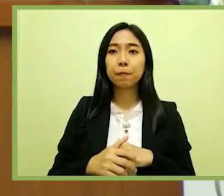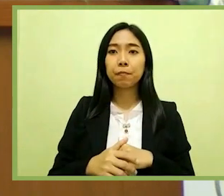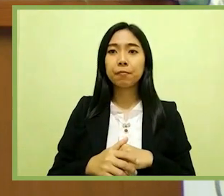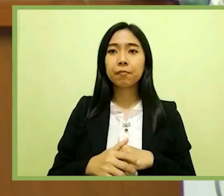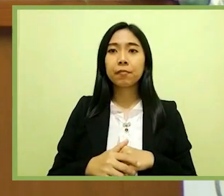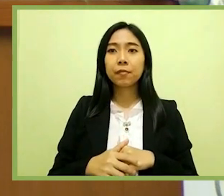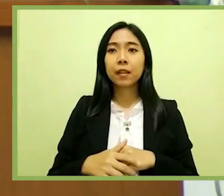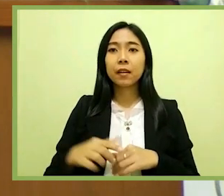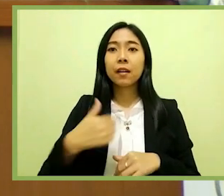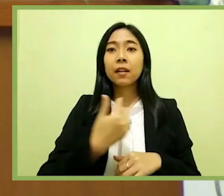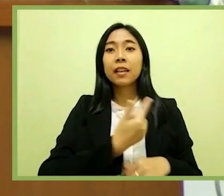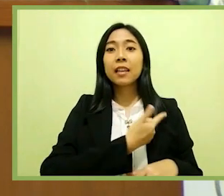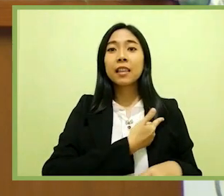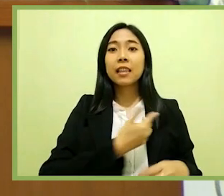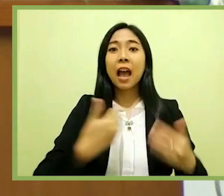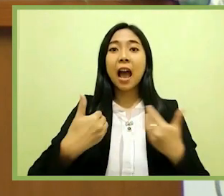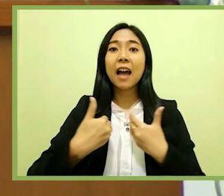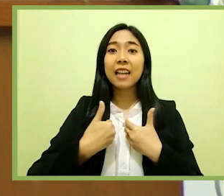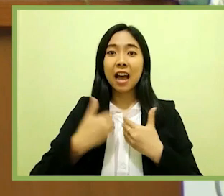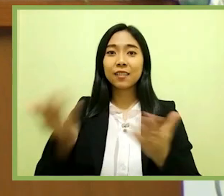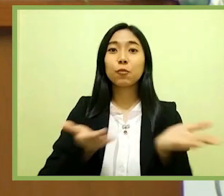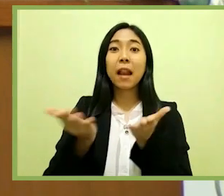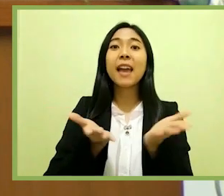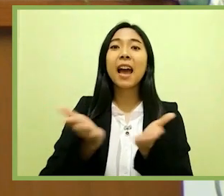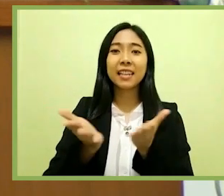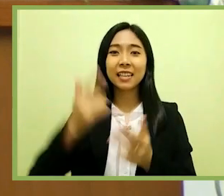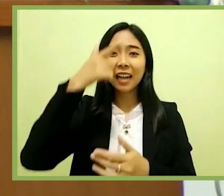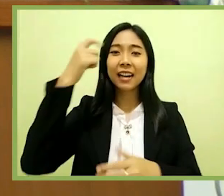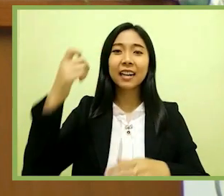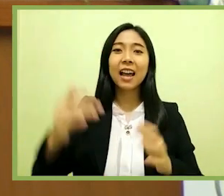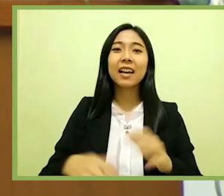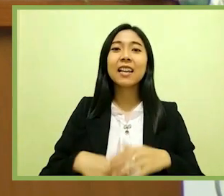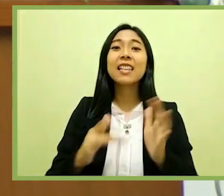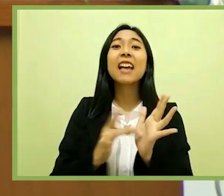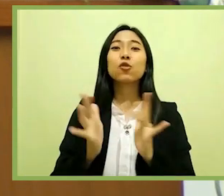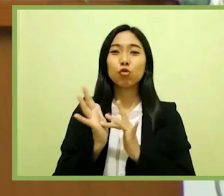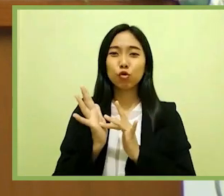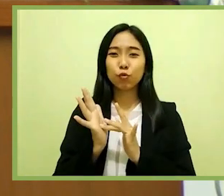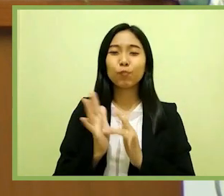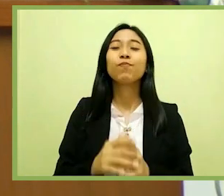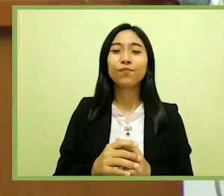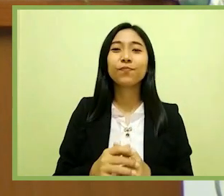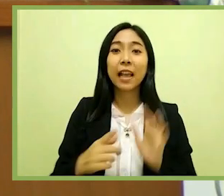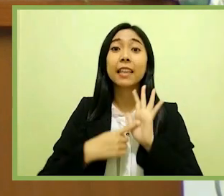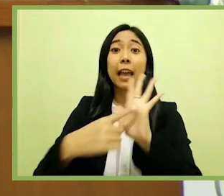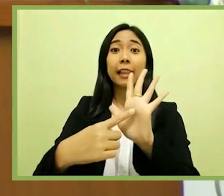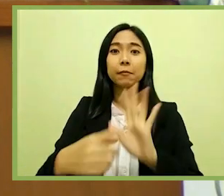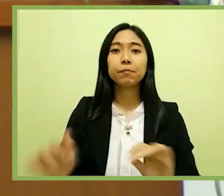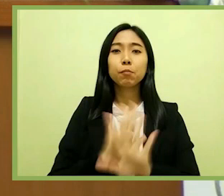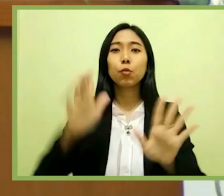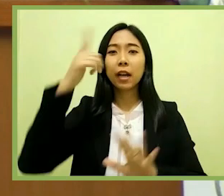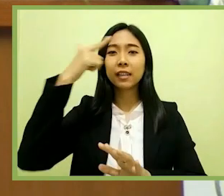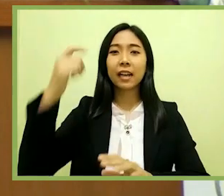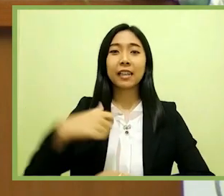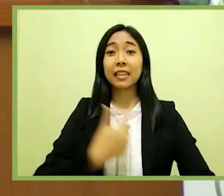semua hadir untuk melakukan berbagai pelayanan kita. Hal itu sendiri terwujud, saudara, tentu bukan karena prakarsa